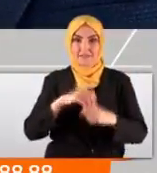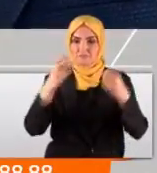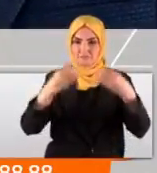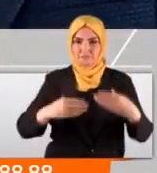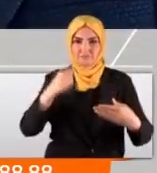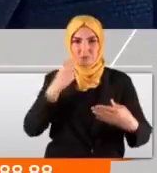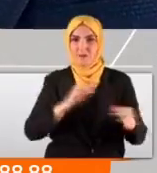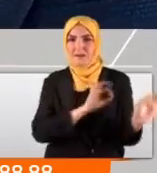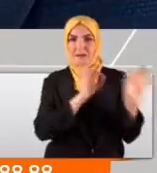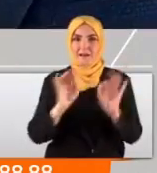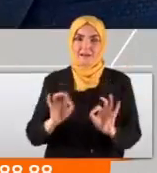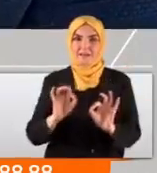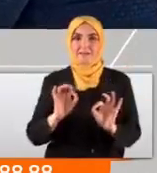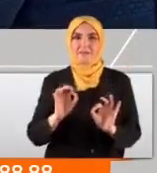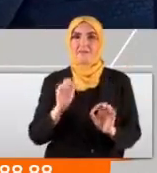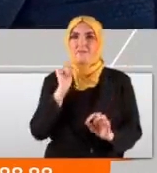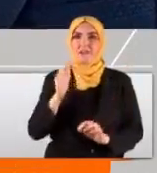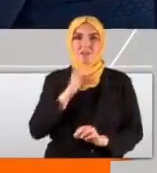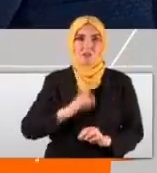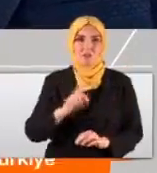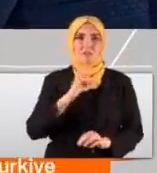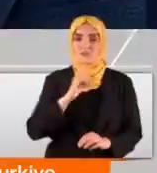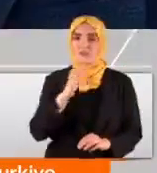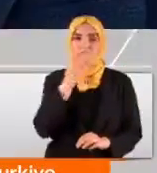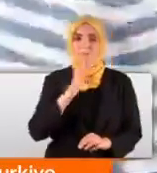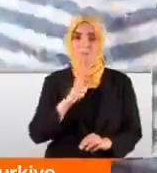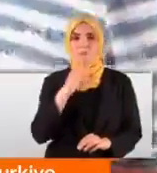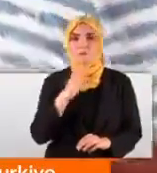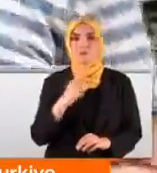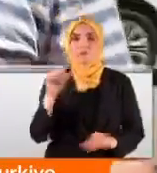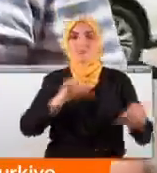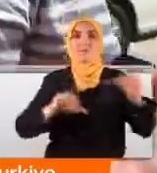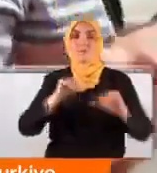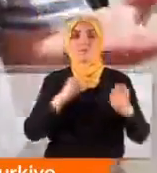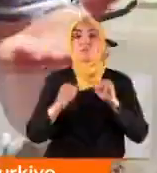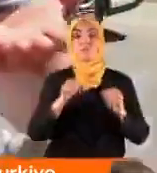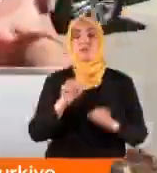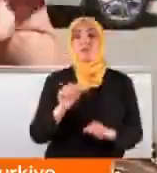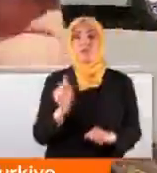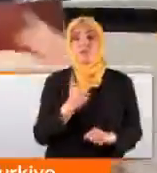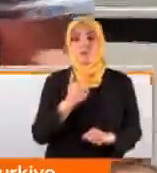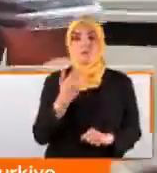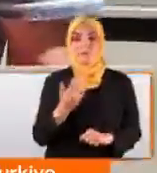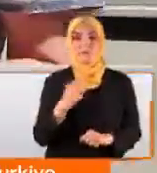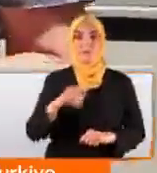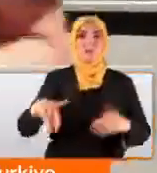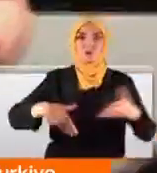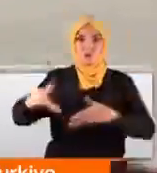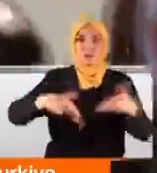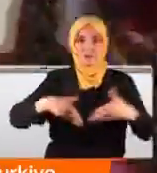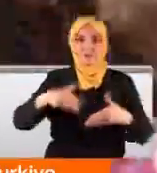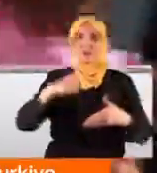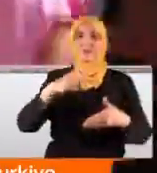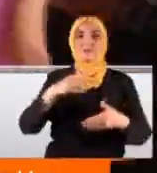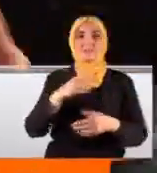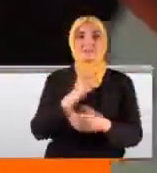yaptığımız mücadelelere ilave olarak yapılan kimyasal mücadeledir. Bir caddeye gelse üçüncü caddeye yok. Bir sokağa gelse üst sokağa